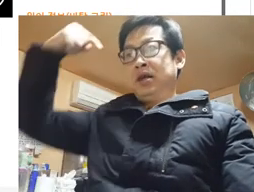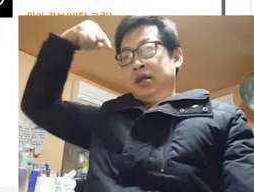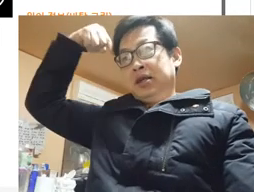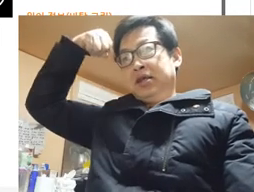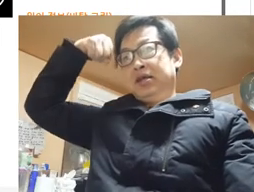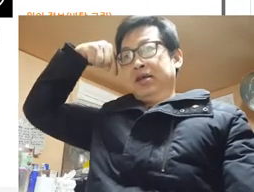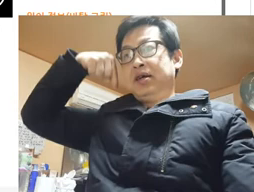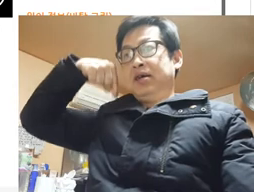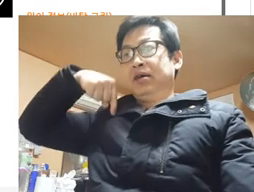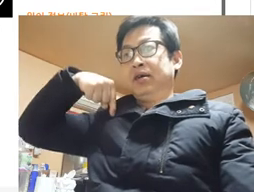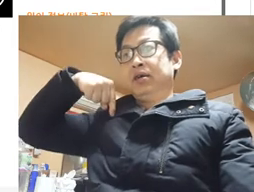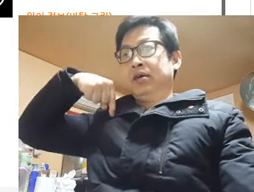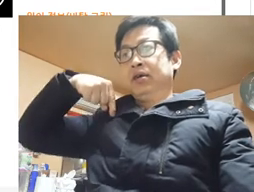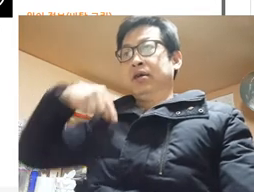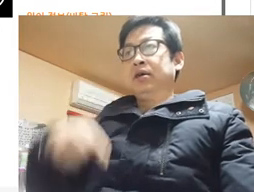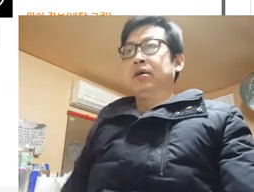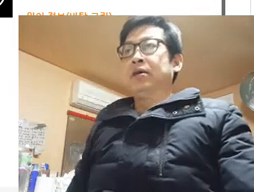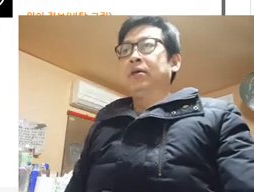실쯤